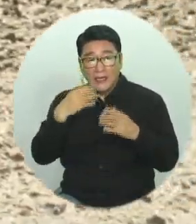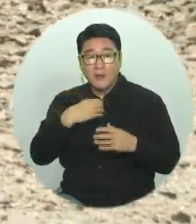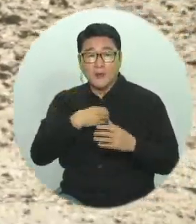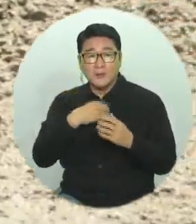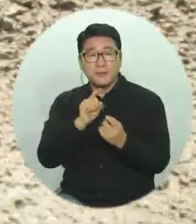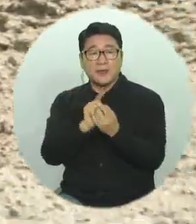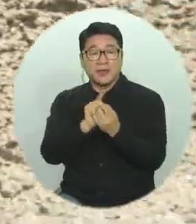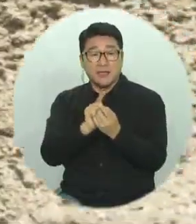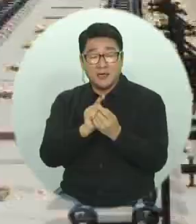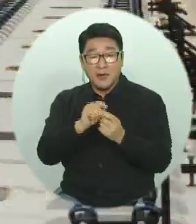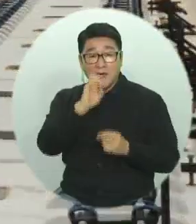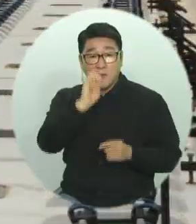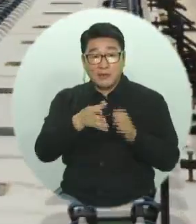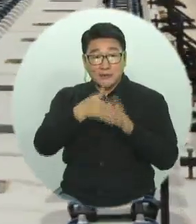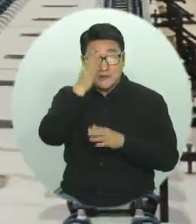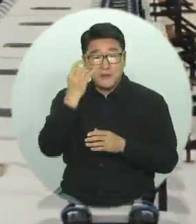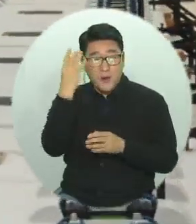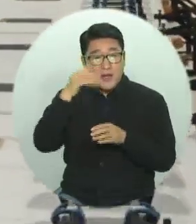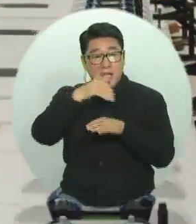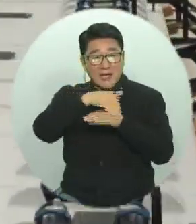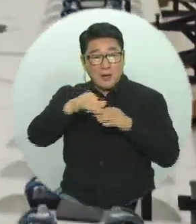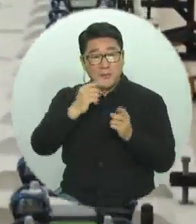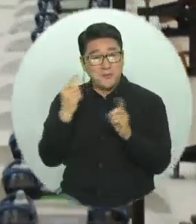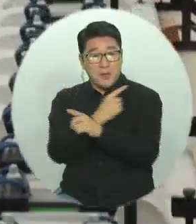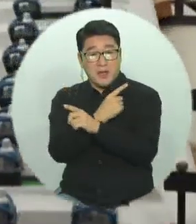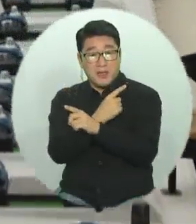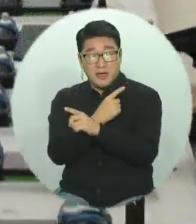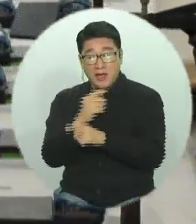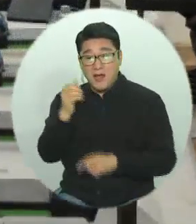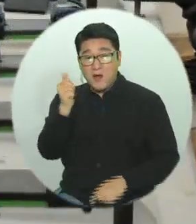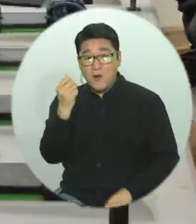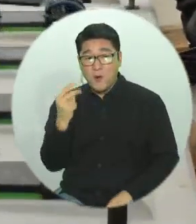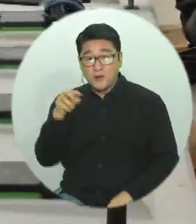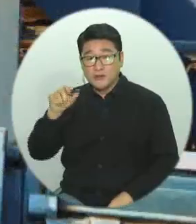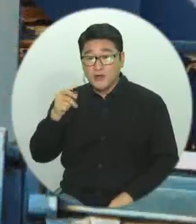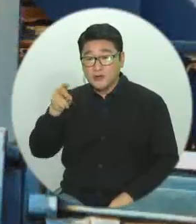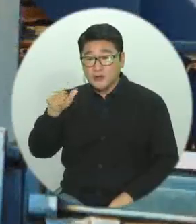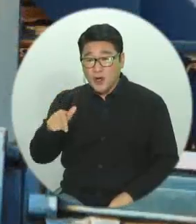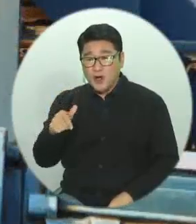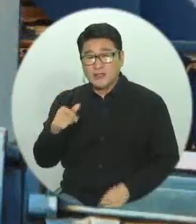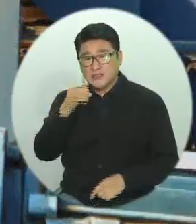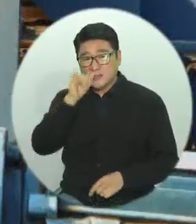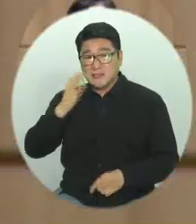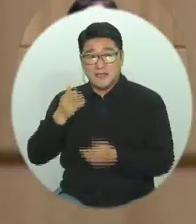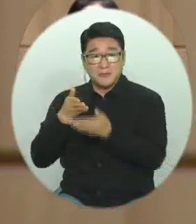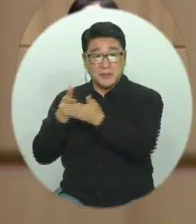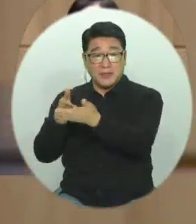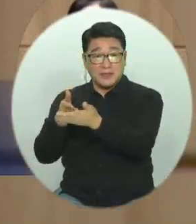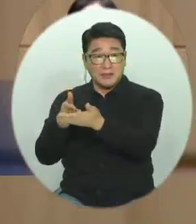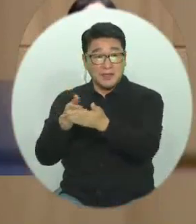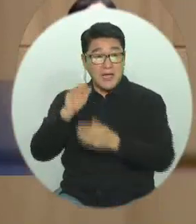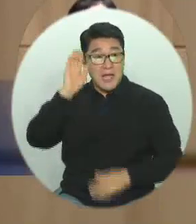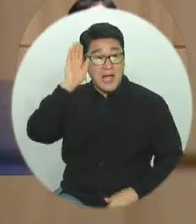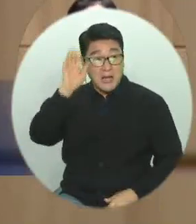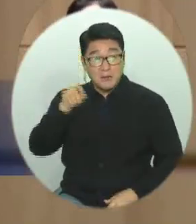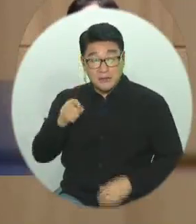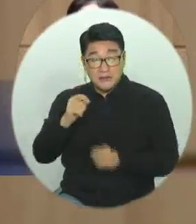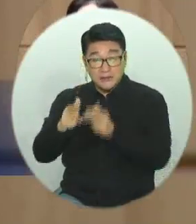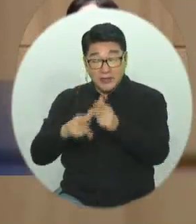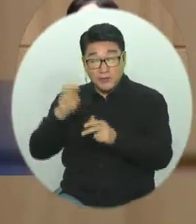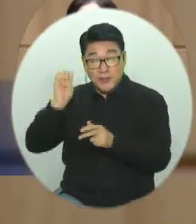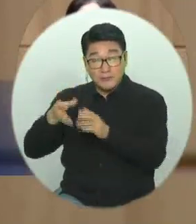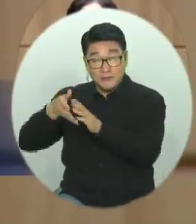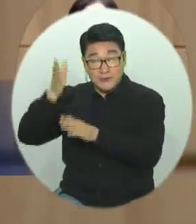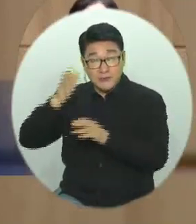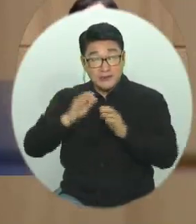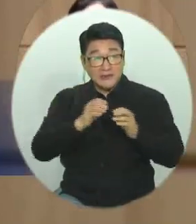만났습니다 광주시가 노선을 경해는 없던 광주 효력을 경하는 방안을 제시한 겁니다